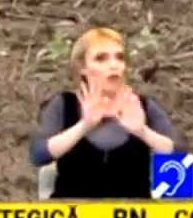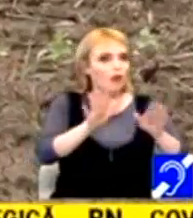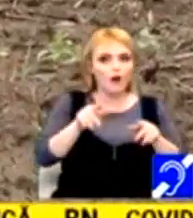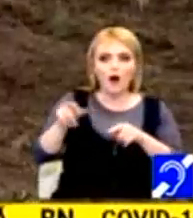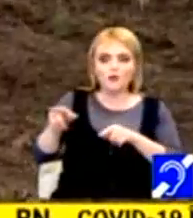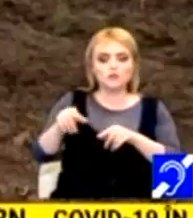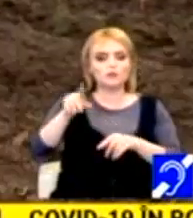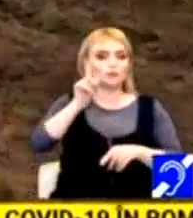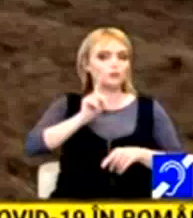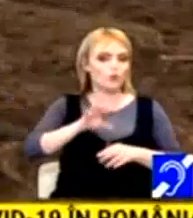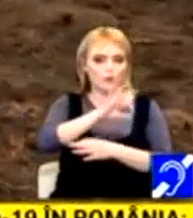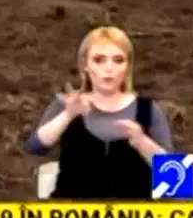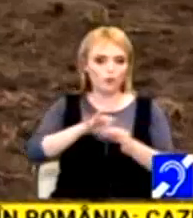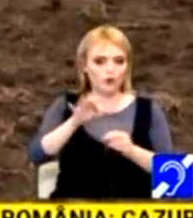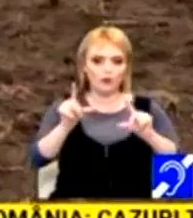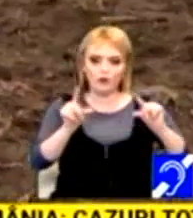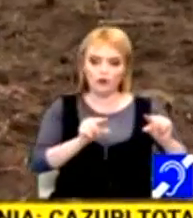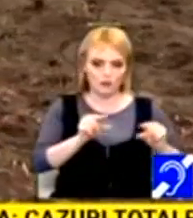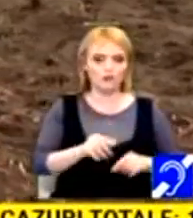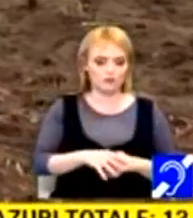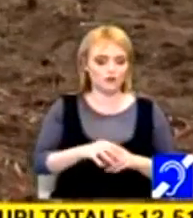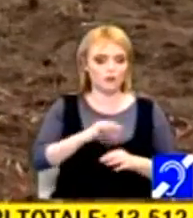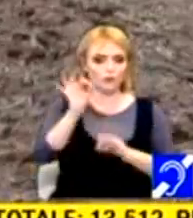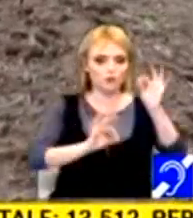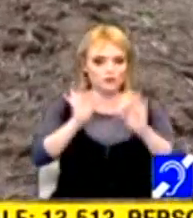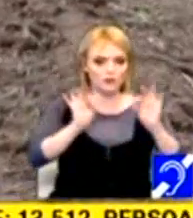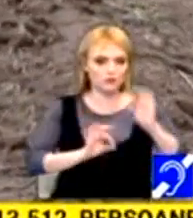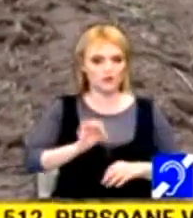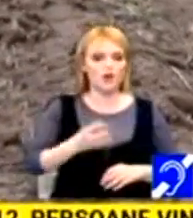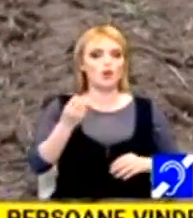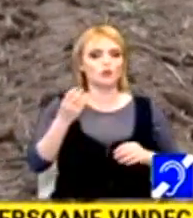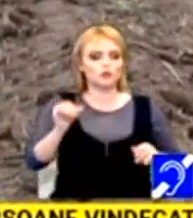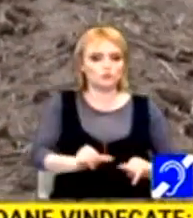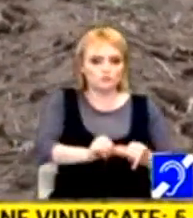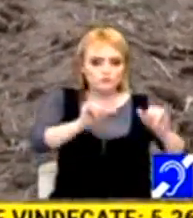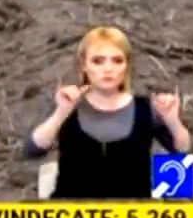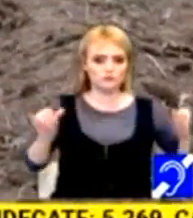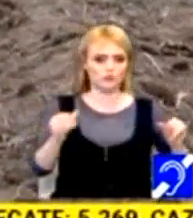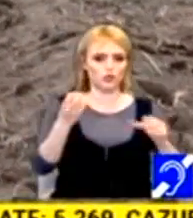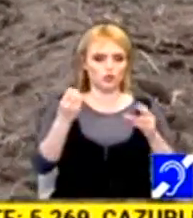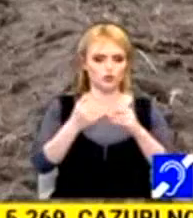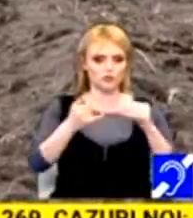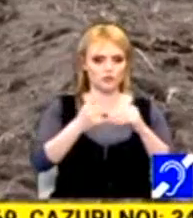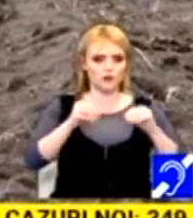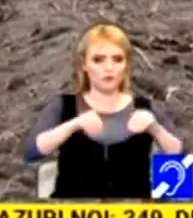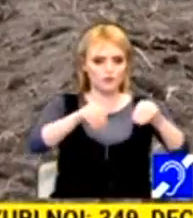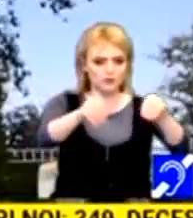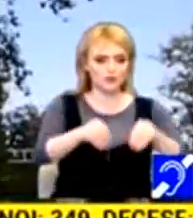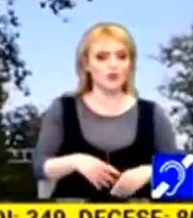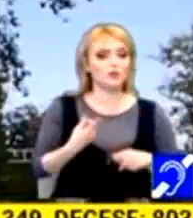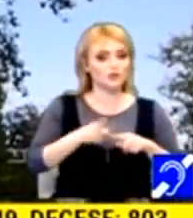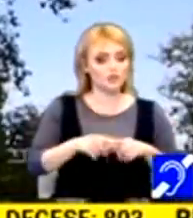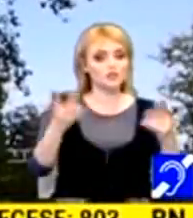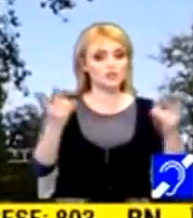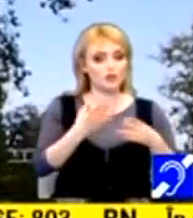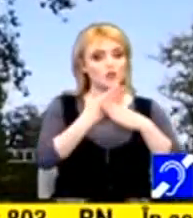antreprenoare planifică extinderea afacerii. Vrea să dubleze cele 15 hectare de livadă pe care le are. Însă, pentru asta, are nevoie